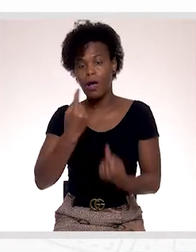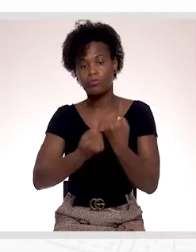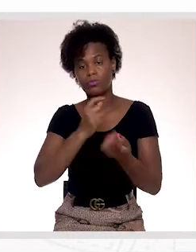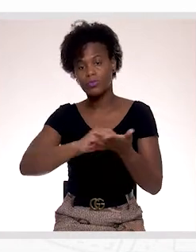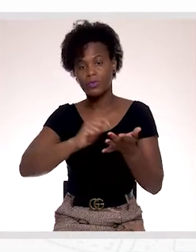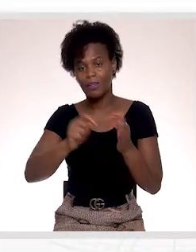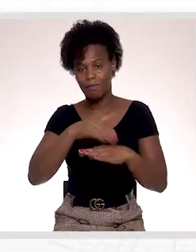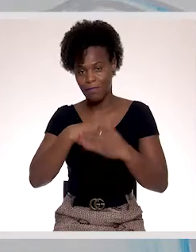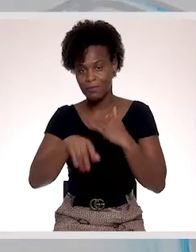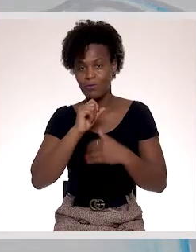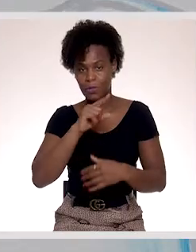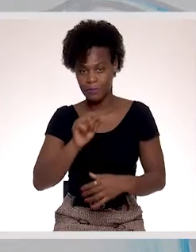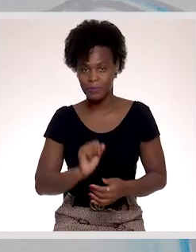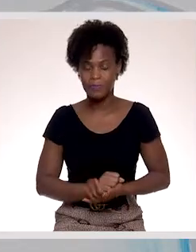exercices.